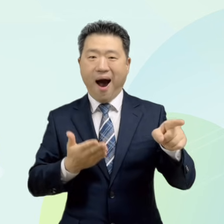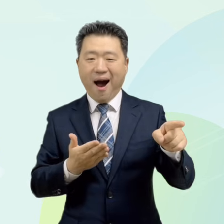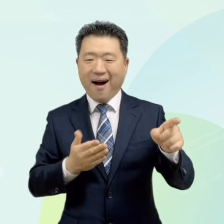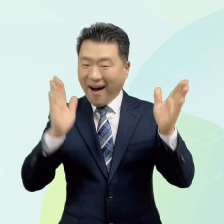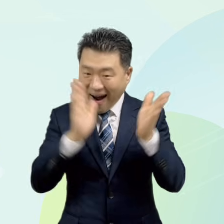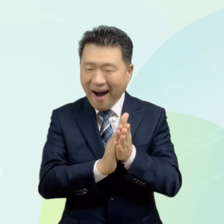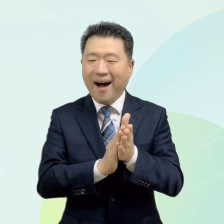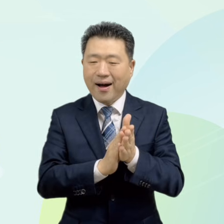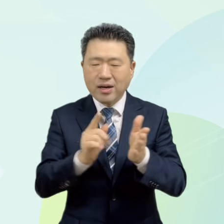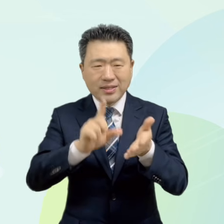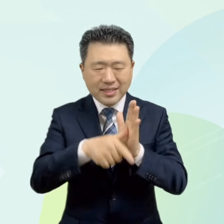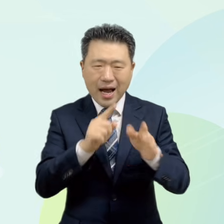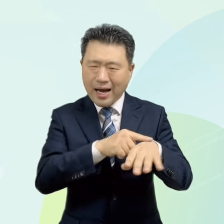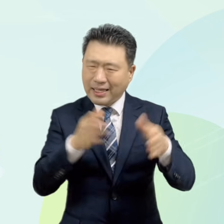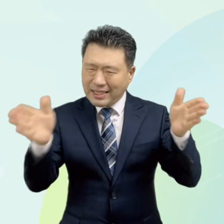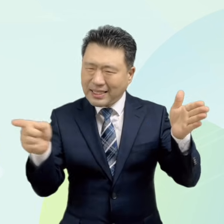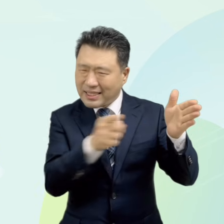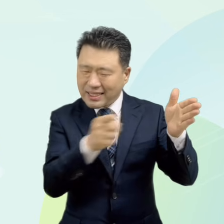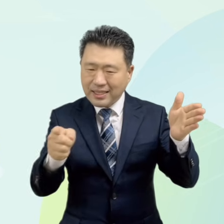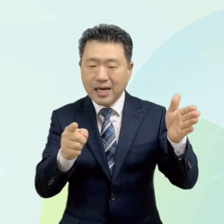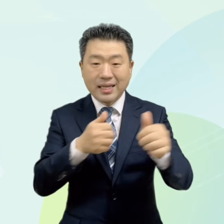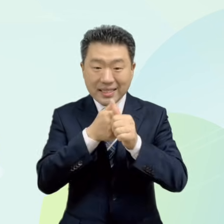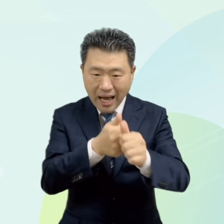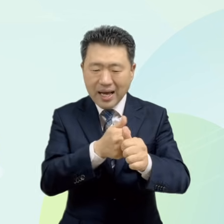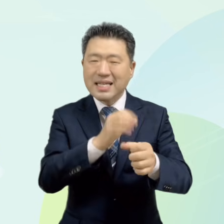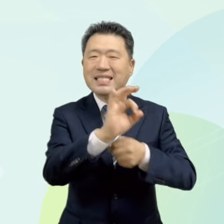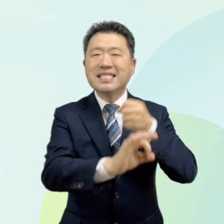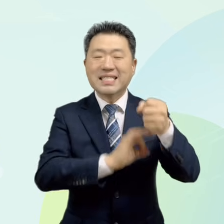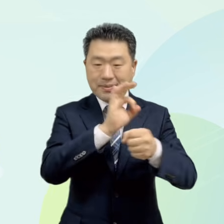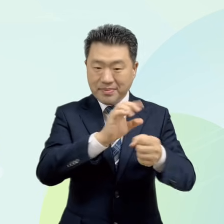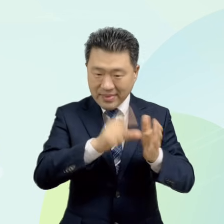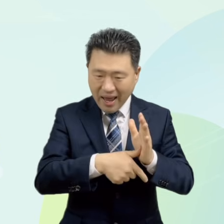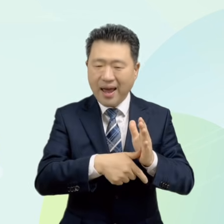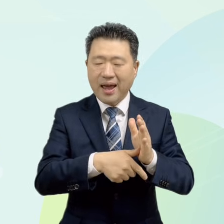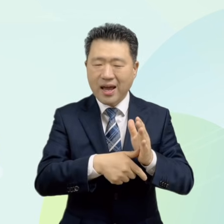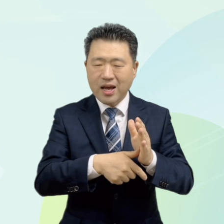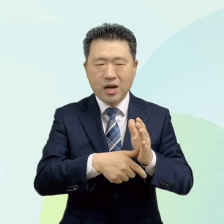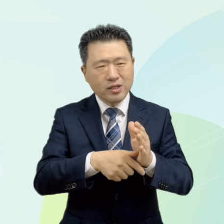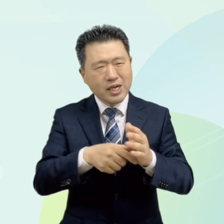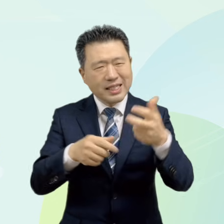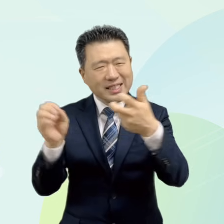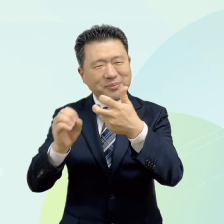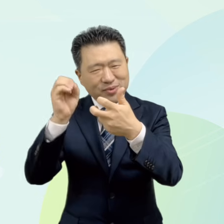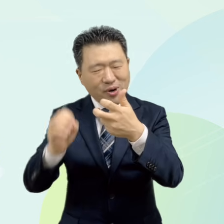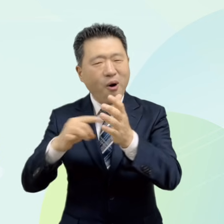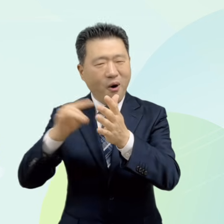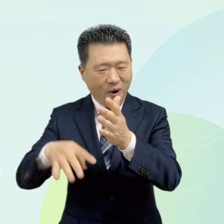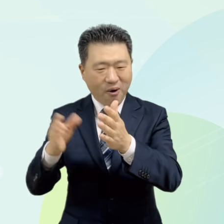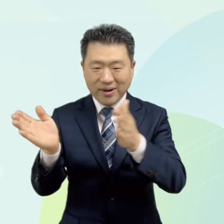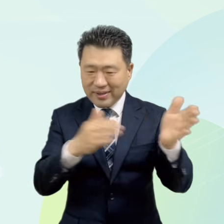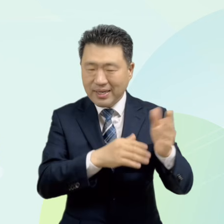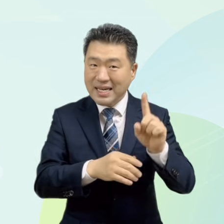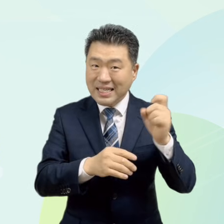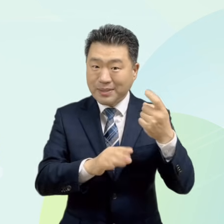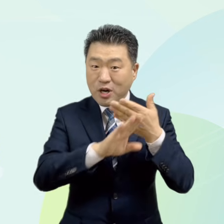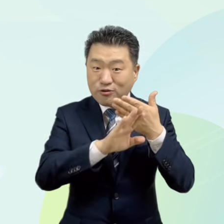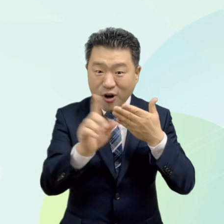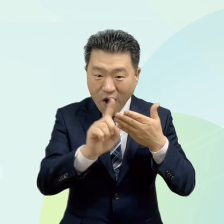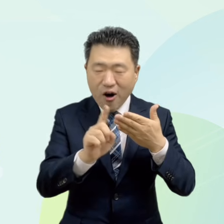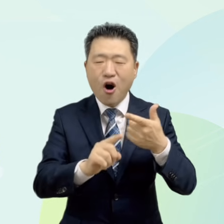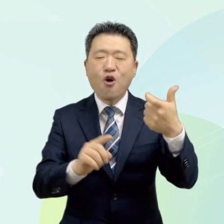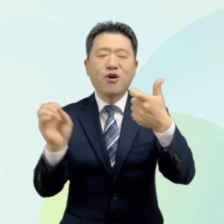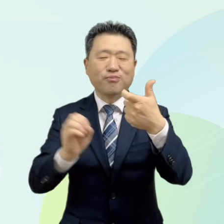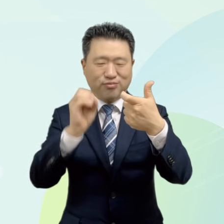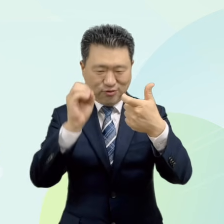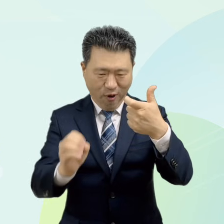퇴직금을 연금으로 지급받는 기간에 따라 10년 차까지는 퇴직소득세율의 70%, 11년